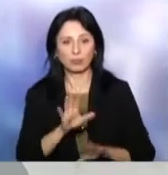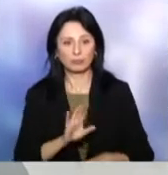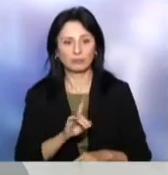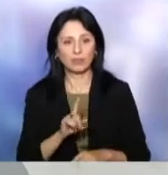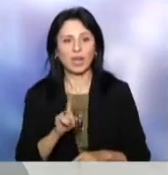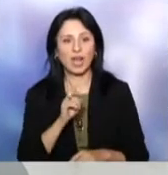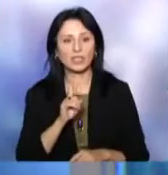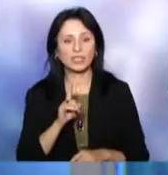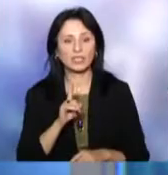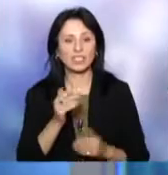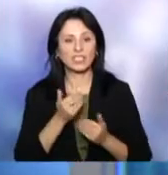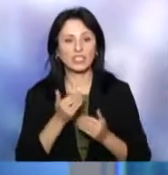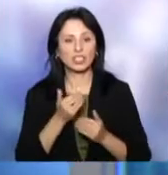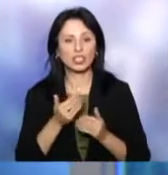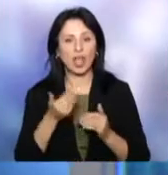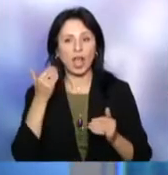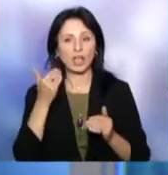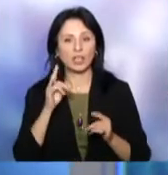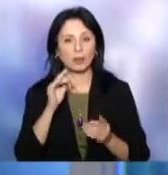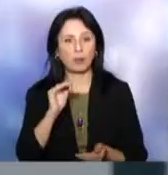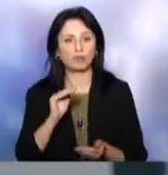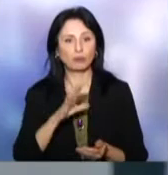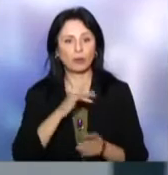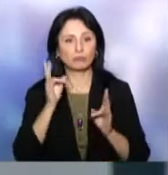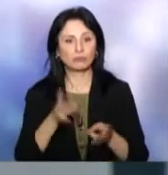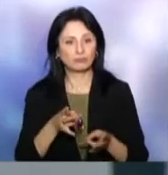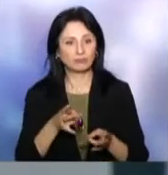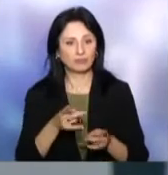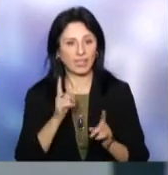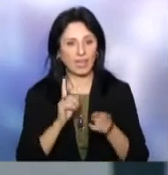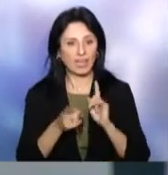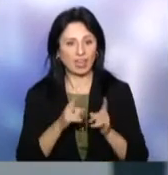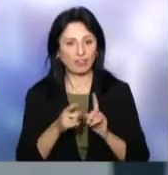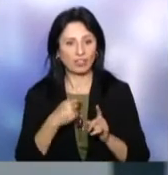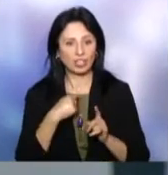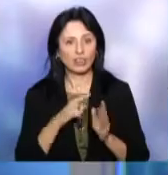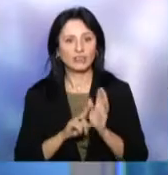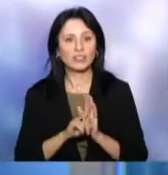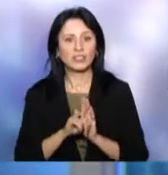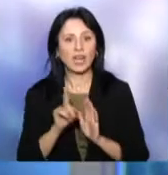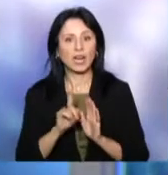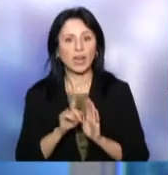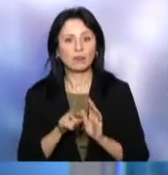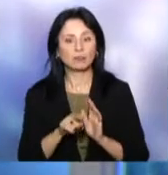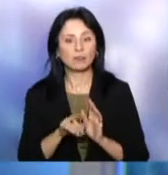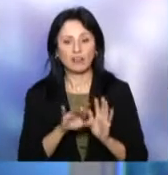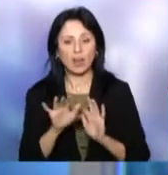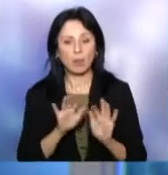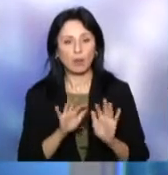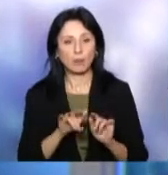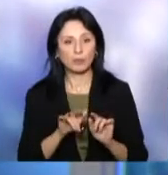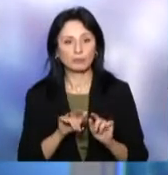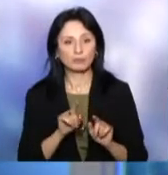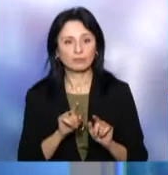რაც ჩვენი სიცოცხლის ადრეულ ეტაპზე მოხდა. ასე არ არის, ალბათ აი რეალურად ჩვენ შევდგებით აი ამ ყველა მოვლენისაგან. ამიტომ